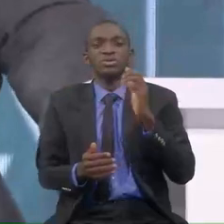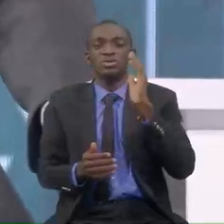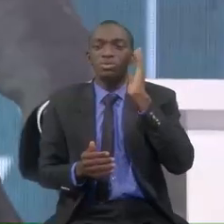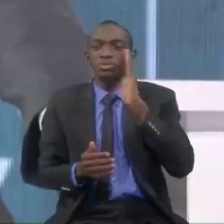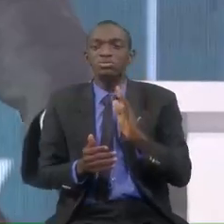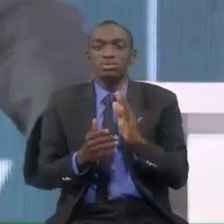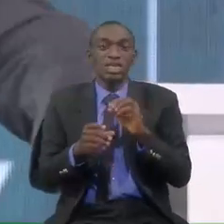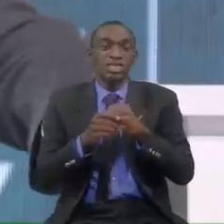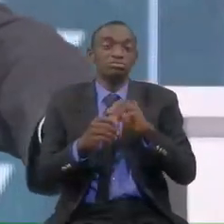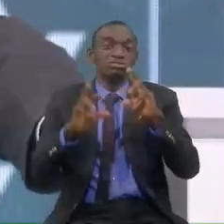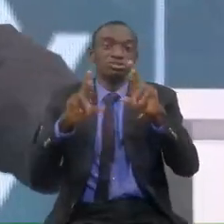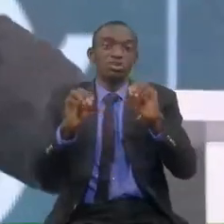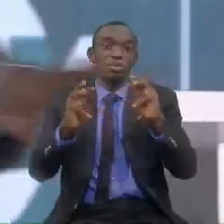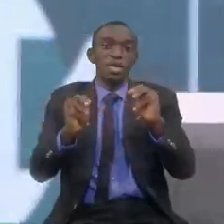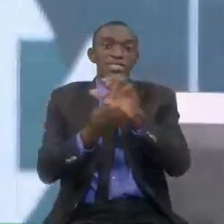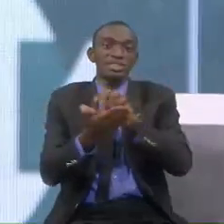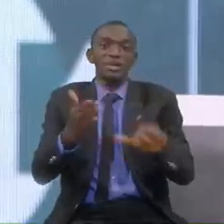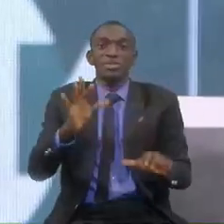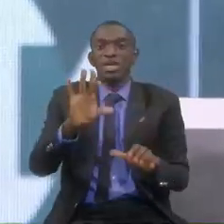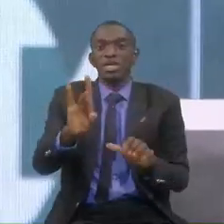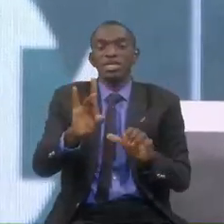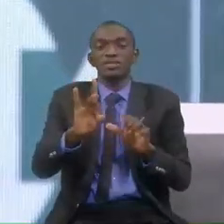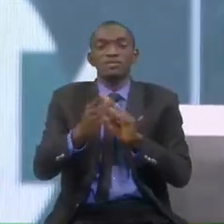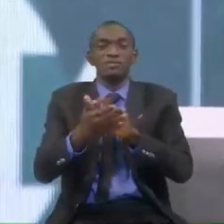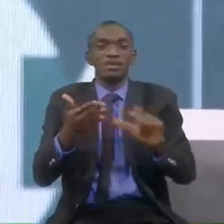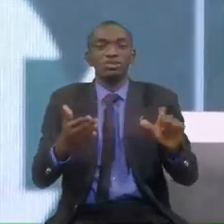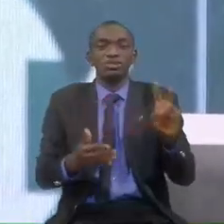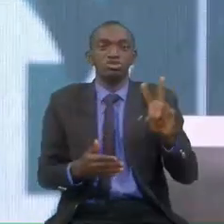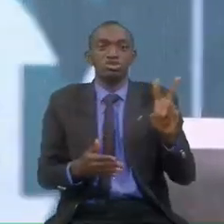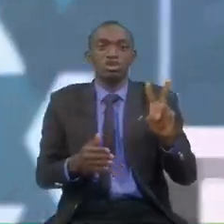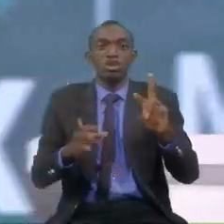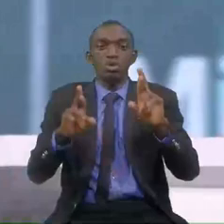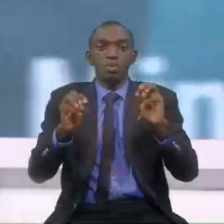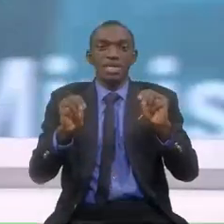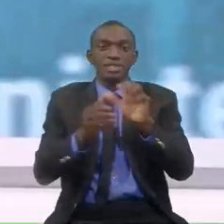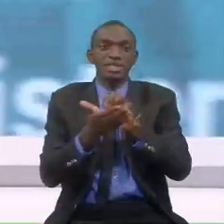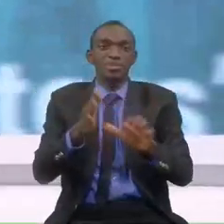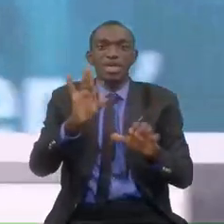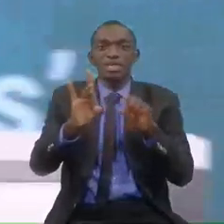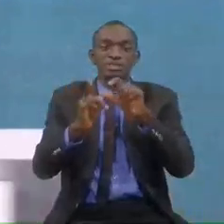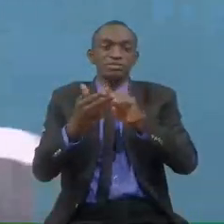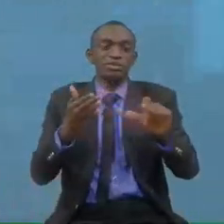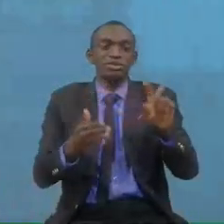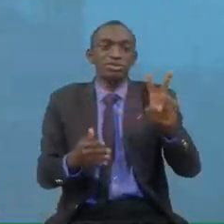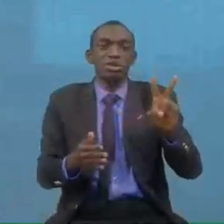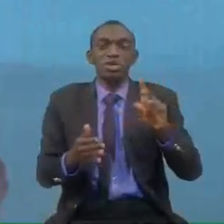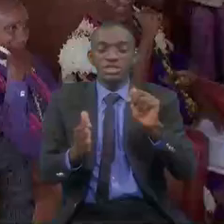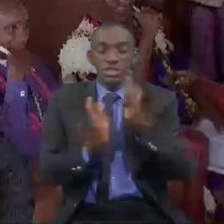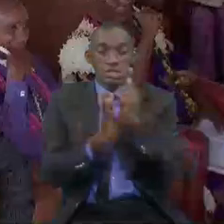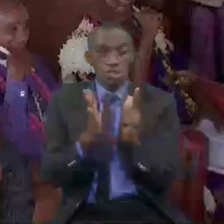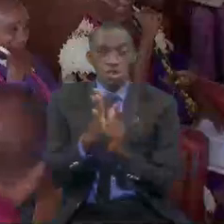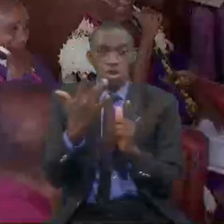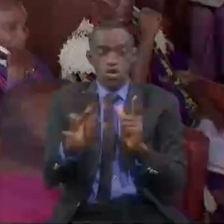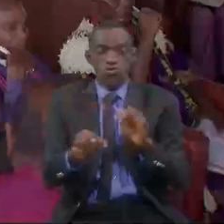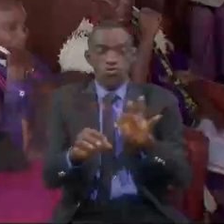bouche là-bas. Alors voyons, Romains chapitre 8, verset 2. En effet, la loi de l'esprit